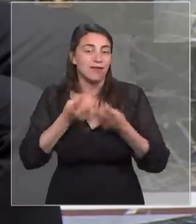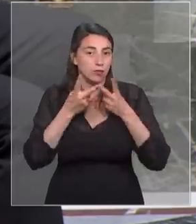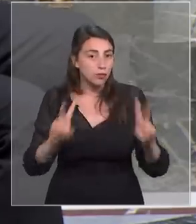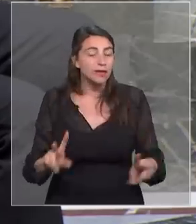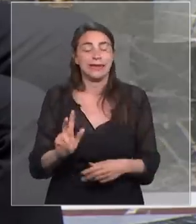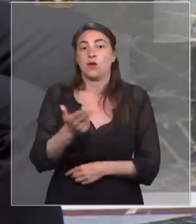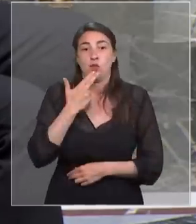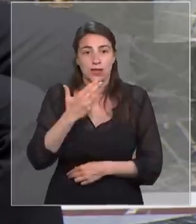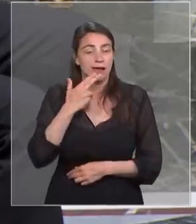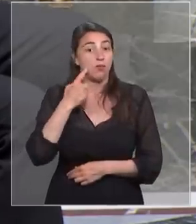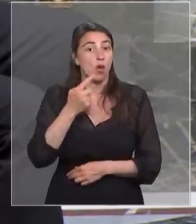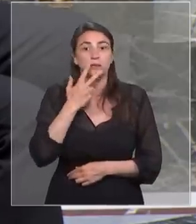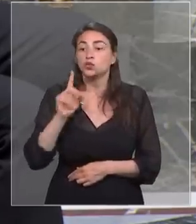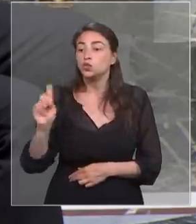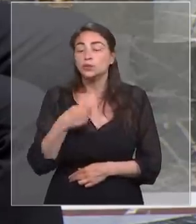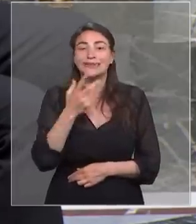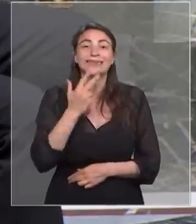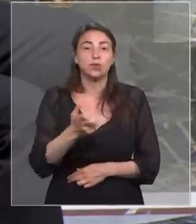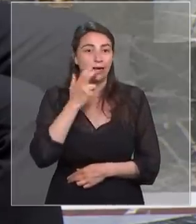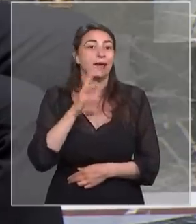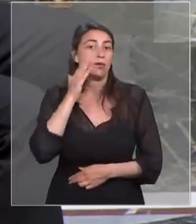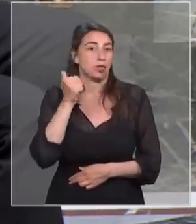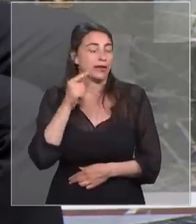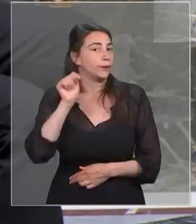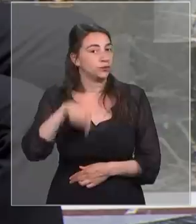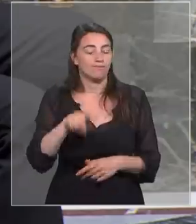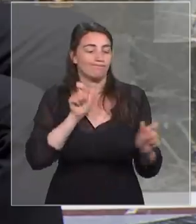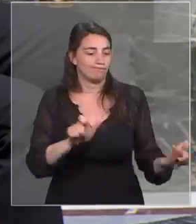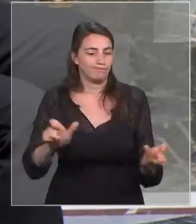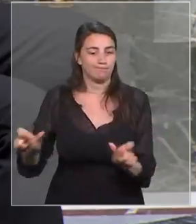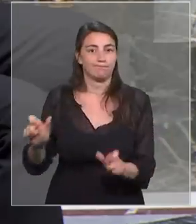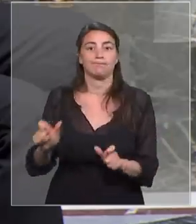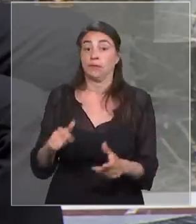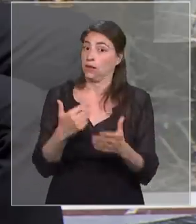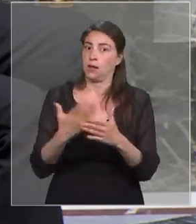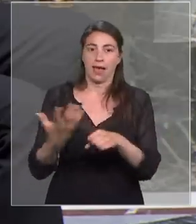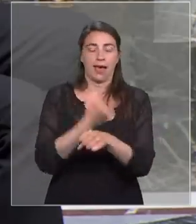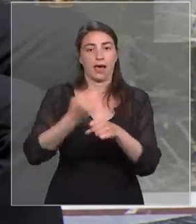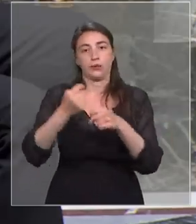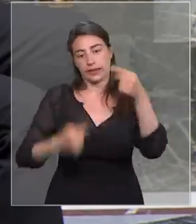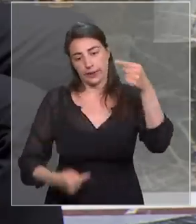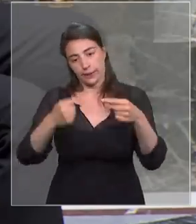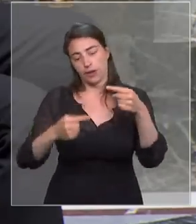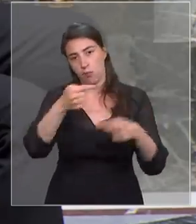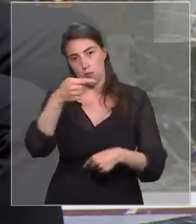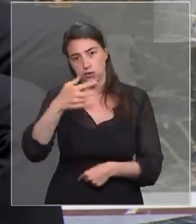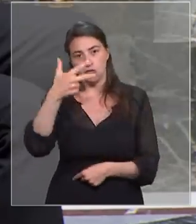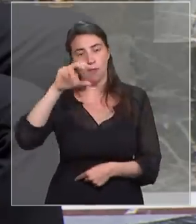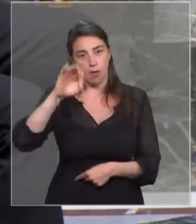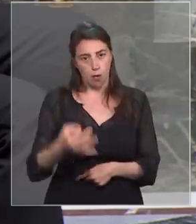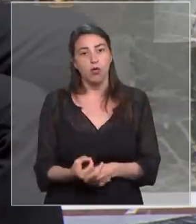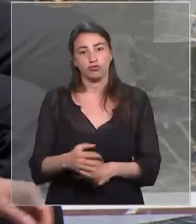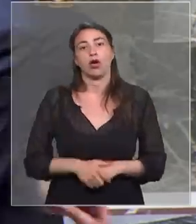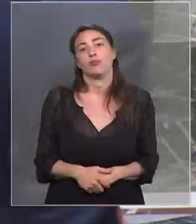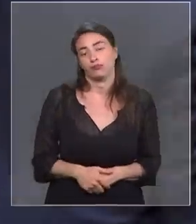cela que nous tiendrons nos objectifs et que nous serons sous les 3% de déficit en 2027 et que nous accélérerons le désendettement du pays.